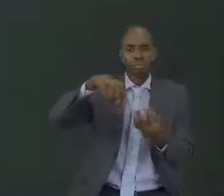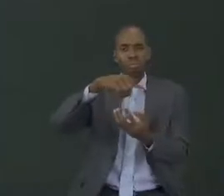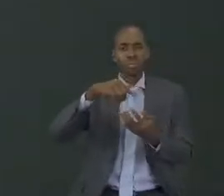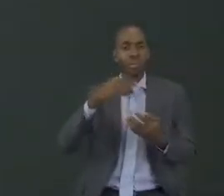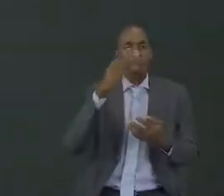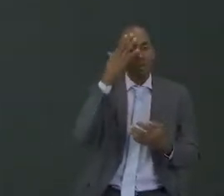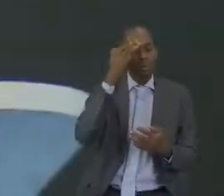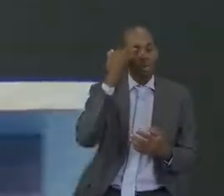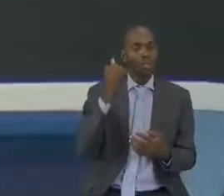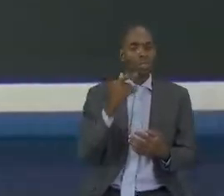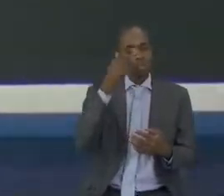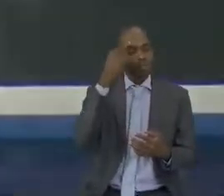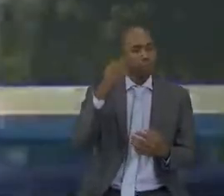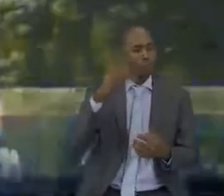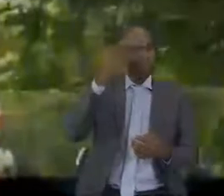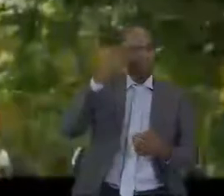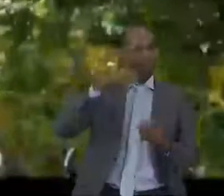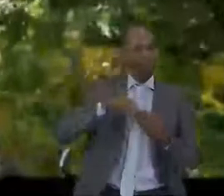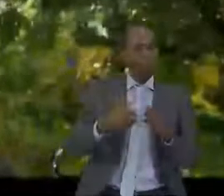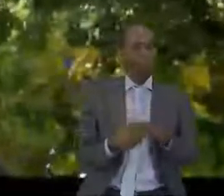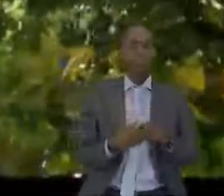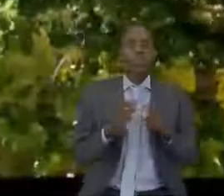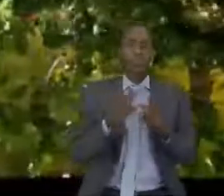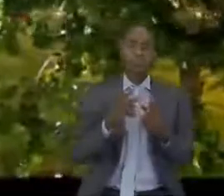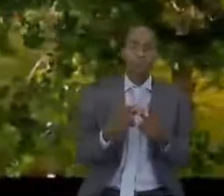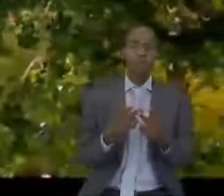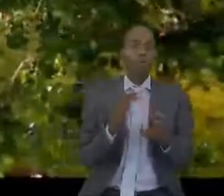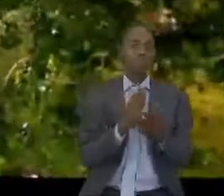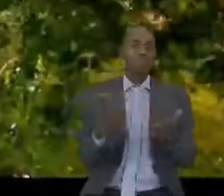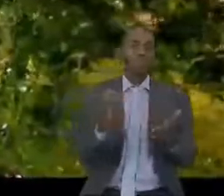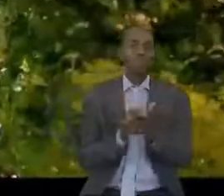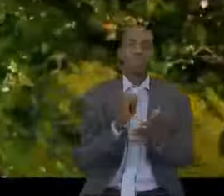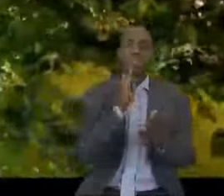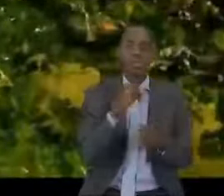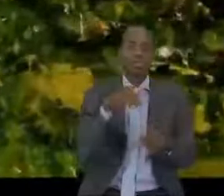en captivité. Ou bien quelqu'un qui est enfermé